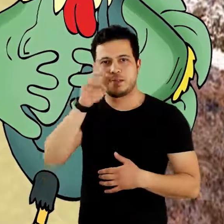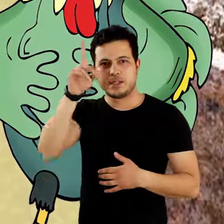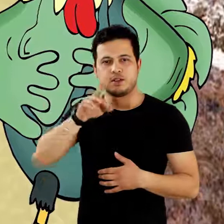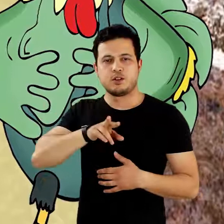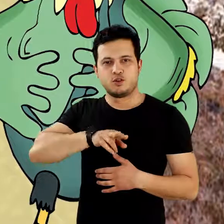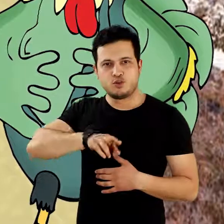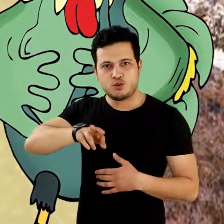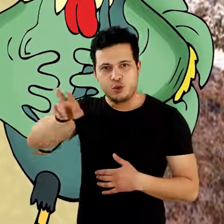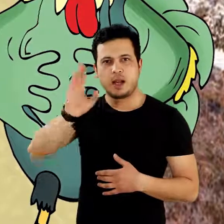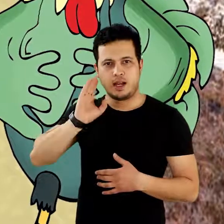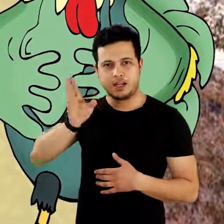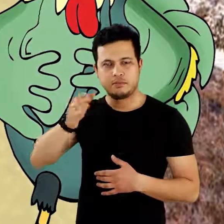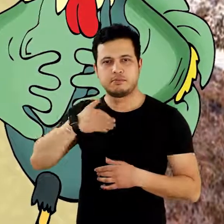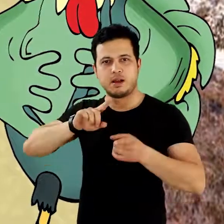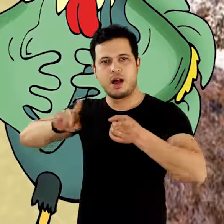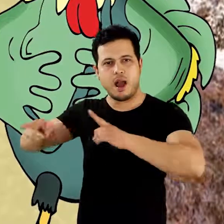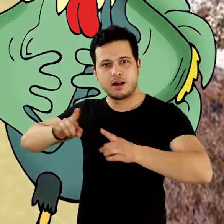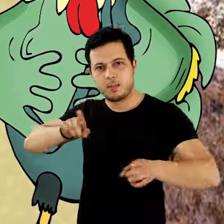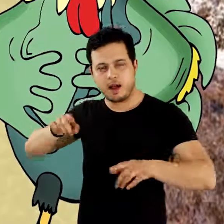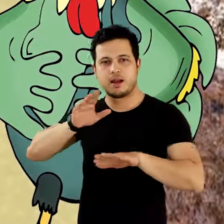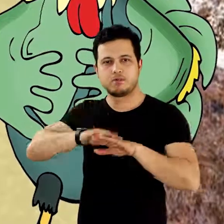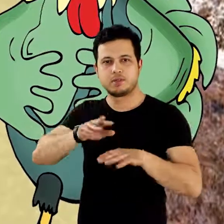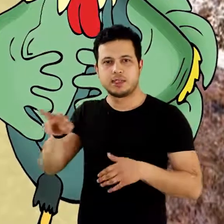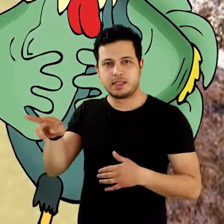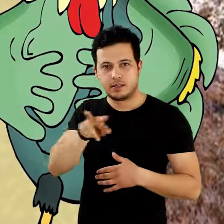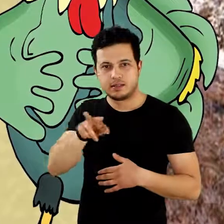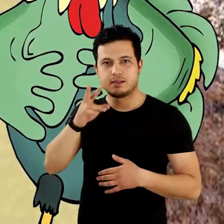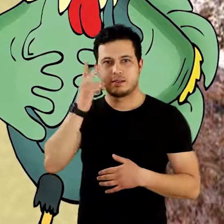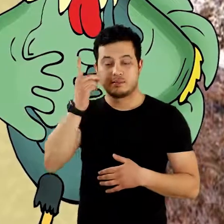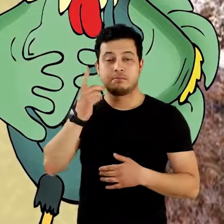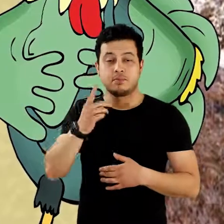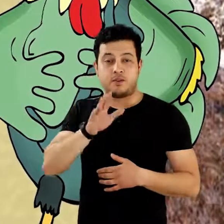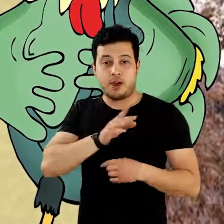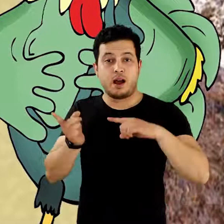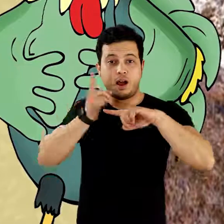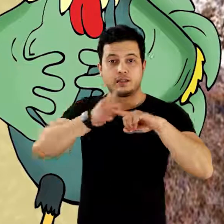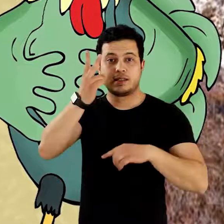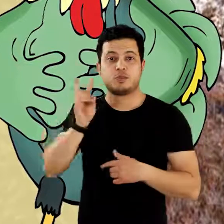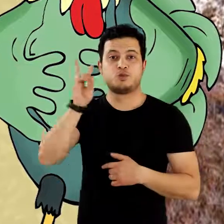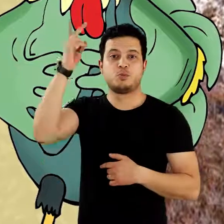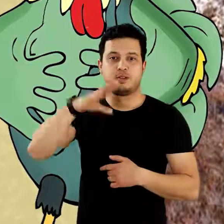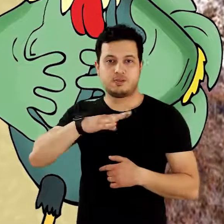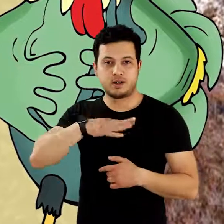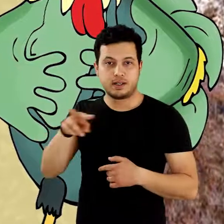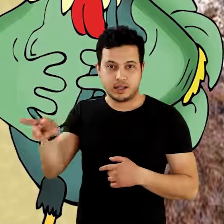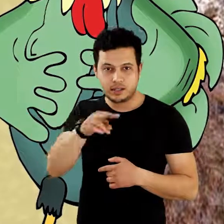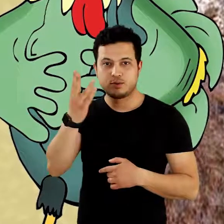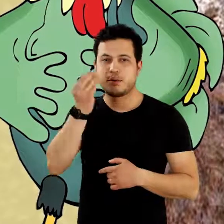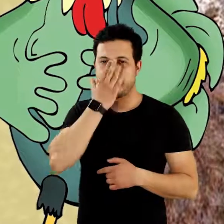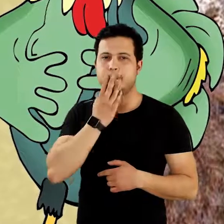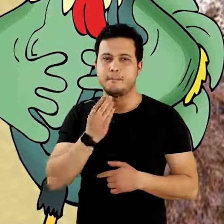yolculuk ayarlayacağım. Üstelik sizin için iki tane de sürprizim olacak. Eminim ki çok